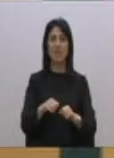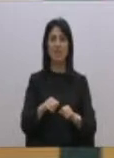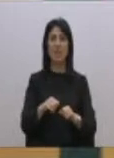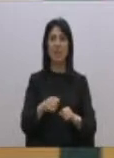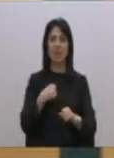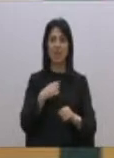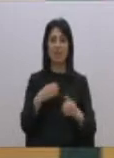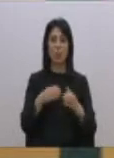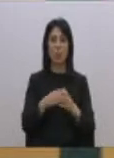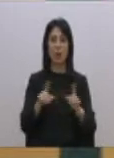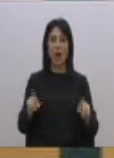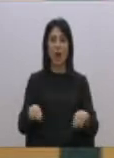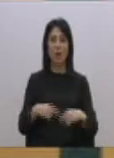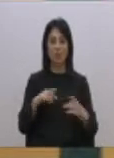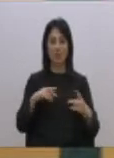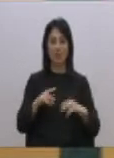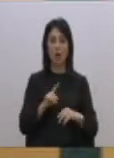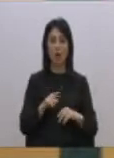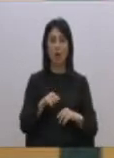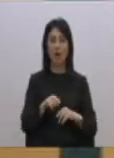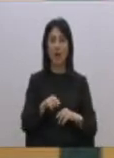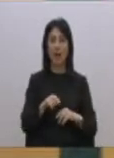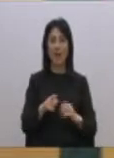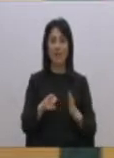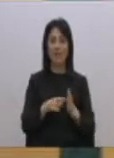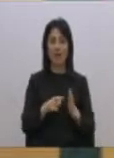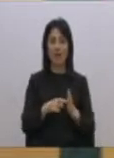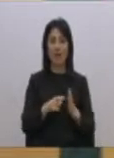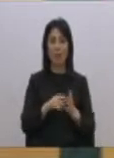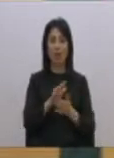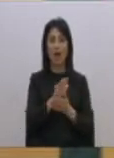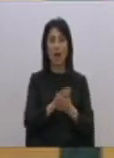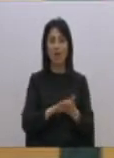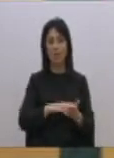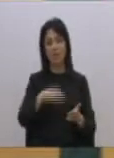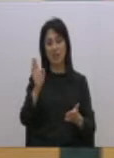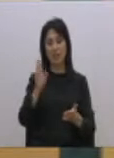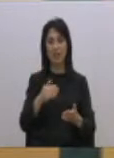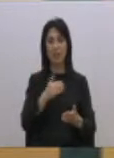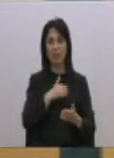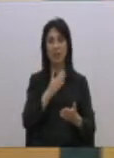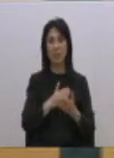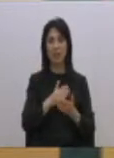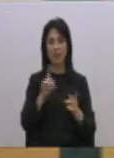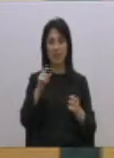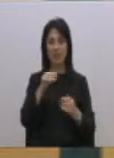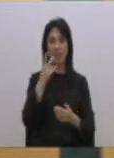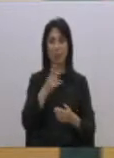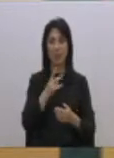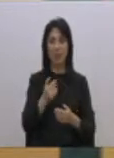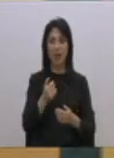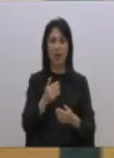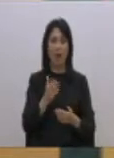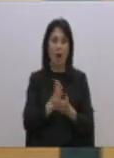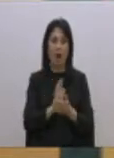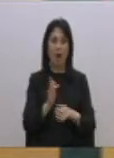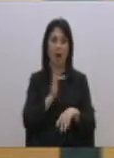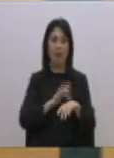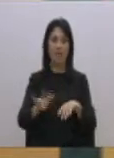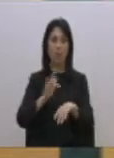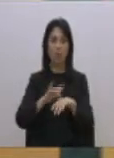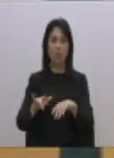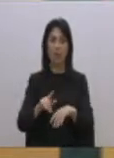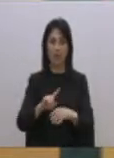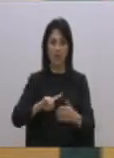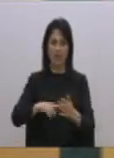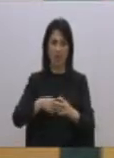ჩვენი გუნდის მიერ განხორციელებული ცვლილებებით, რომ ეს გამოძიება გაგრძელდეს და მე იმედი მაქვს, რომ სათანადო მტკიცეულები შეიკრიბებ გურებული და ამასაც